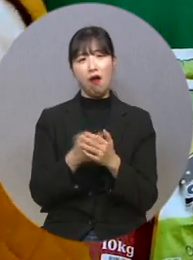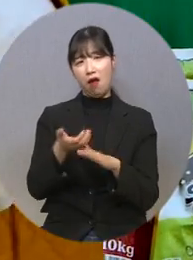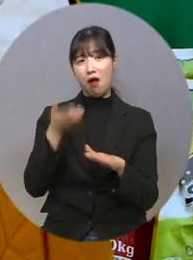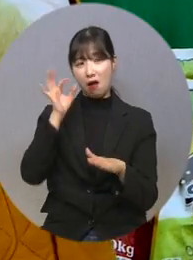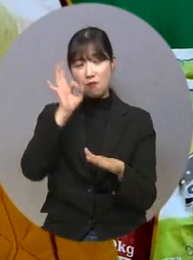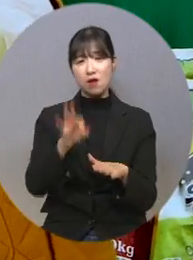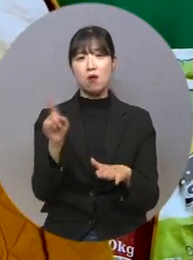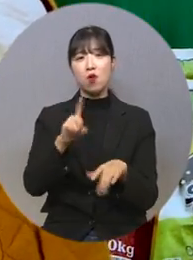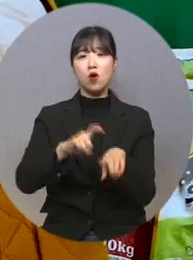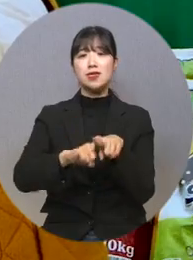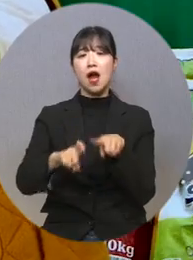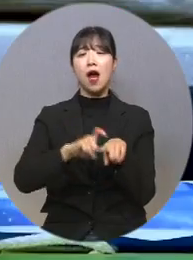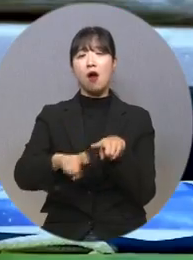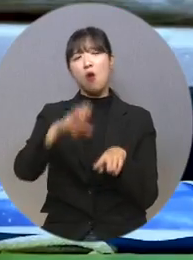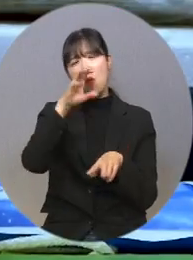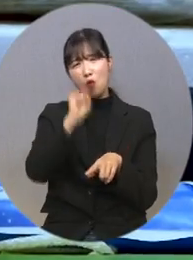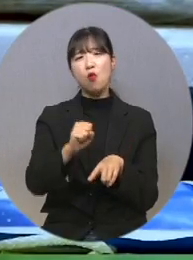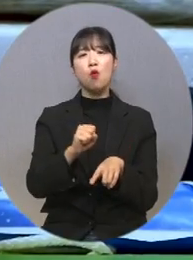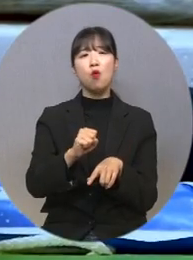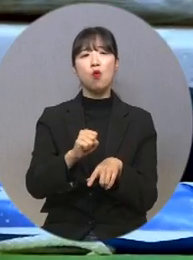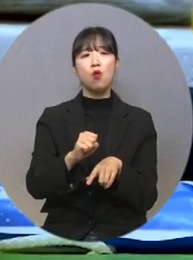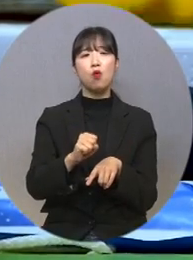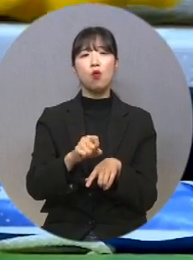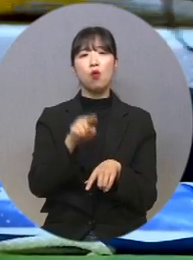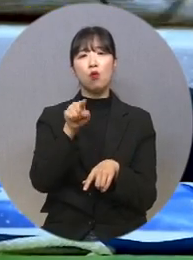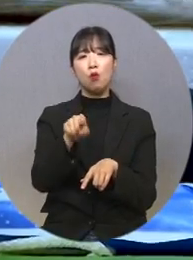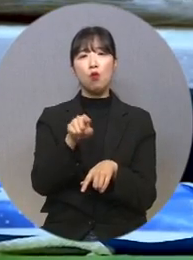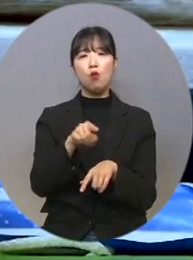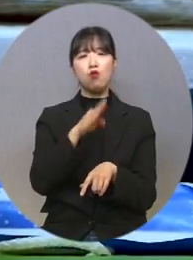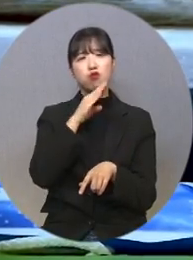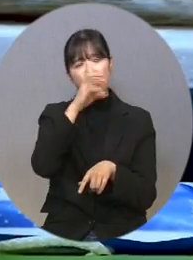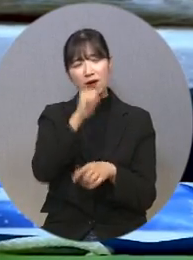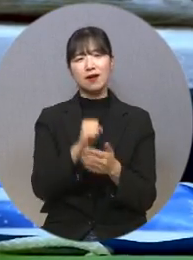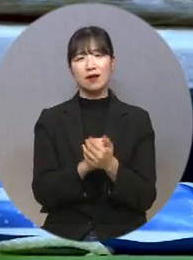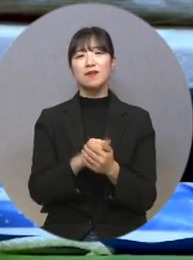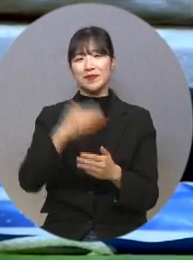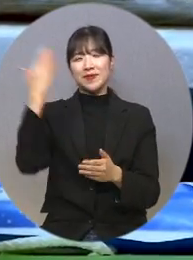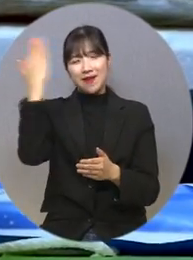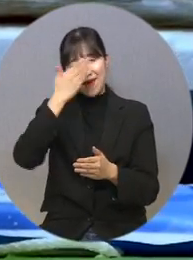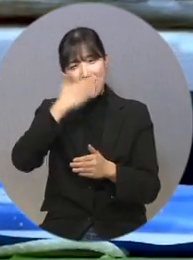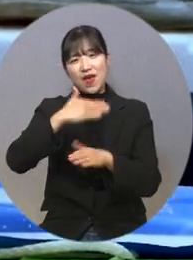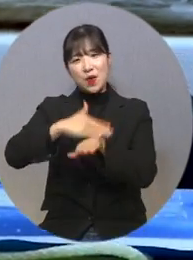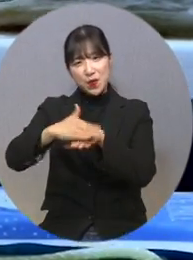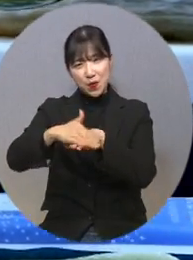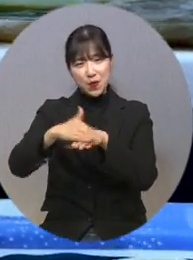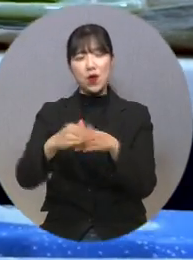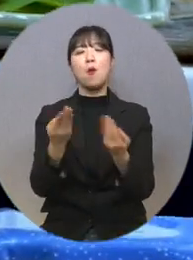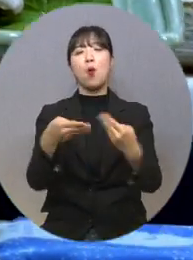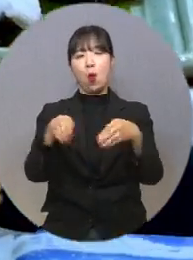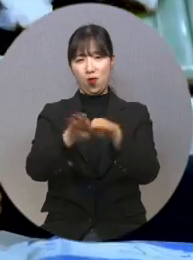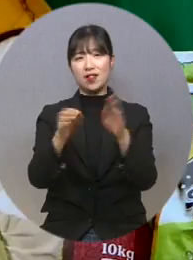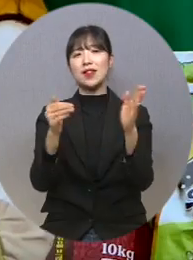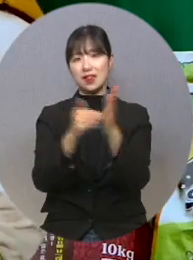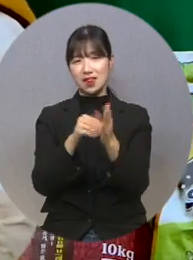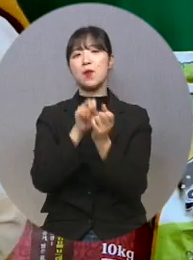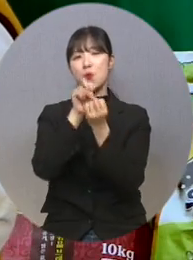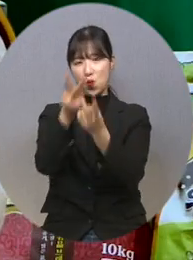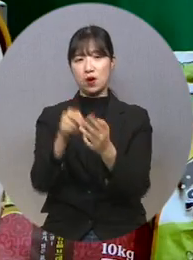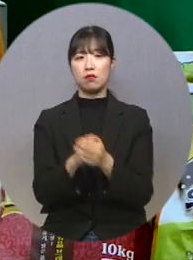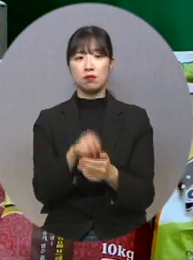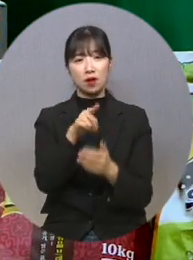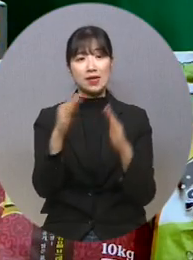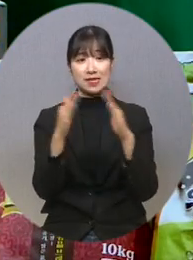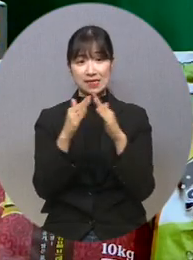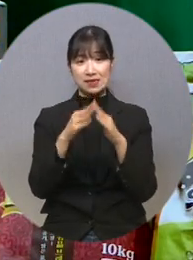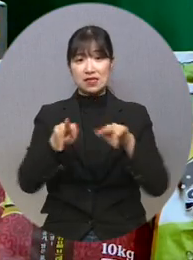보니까 네. 장어 좋은 건 어떻게 잘 생겼지? 네 손질을 해서 이렇게 포장해서 발송해 드립니다. 아, 집에서 구울